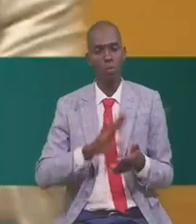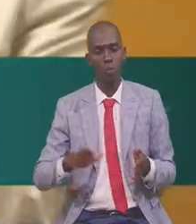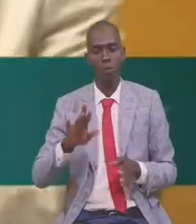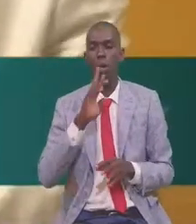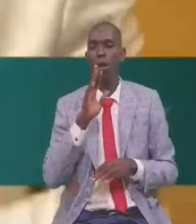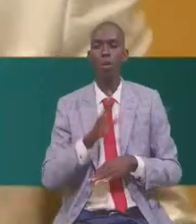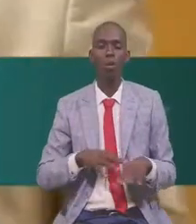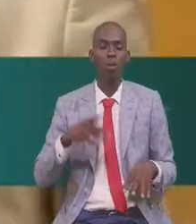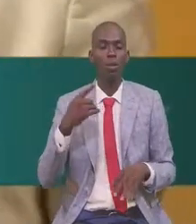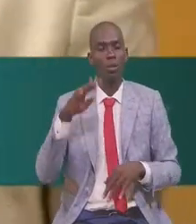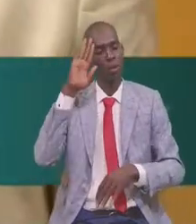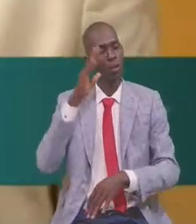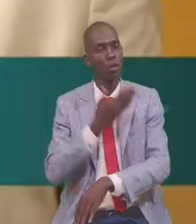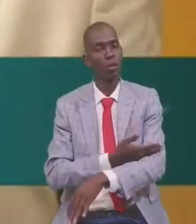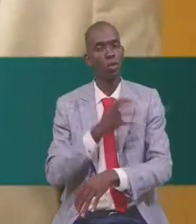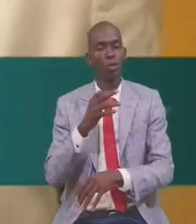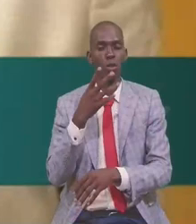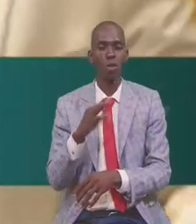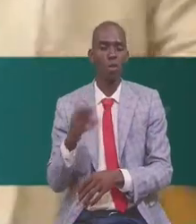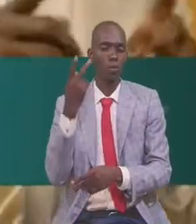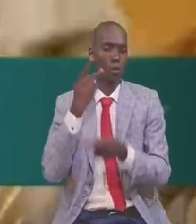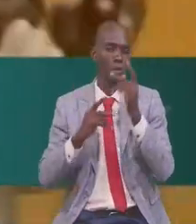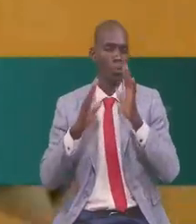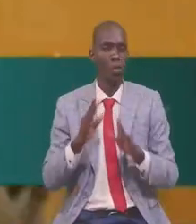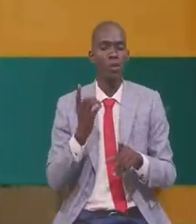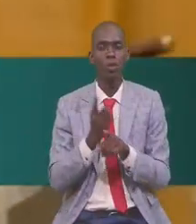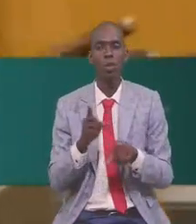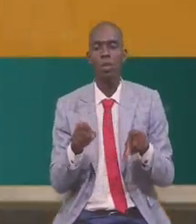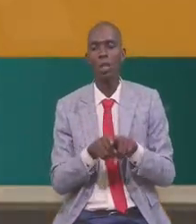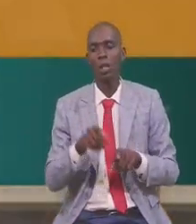référait à Timothée, il a dit: mon fils dans la foi.